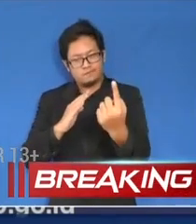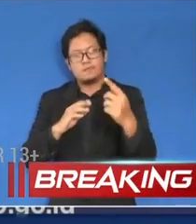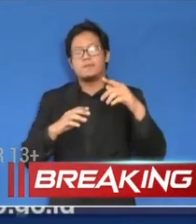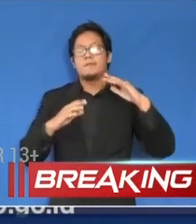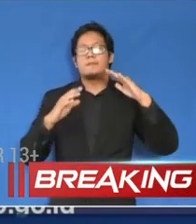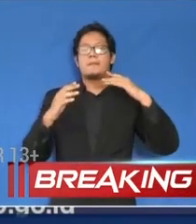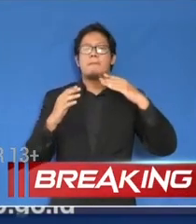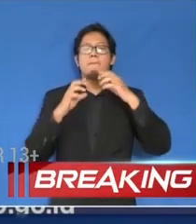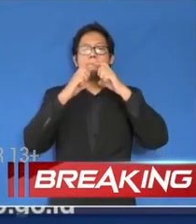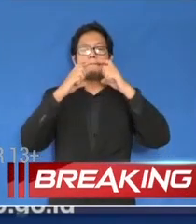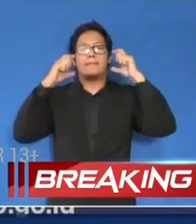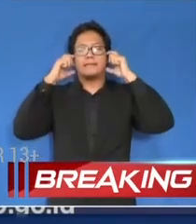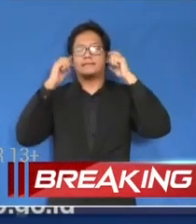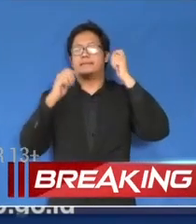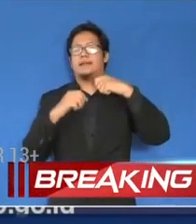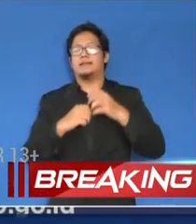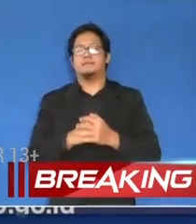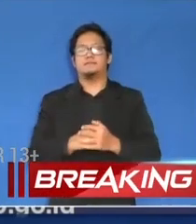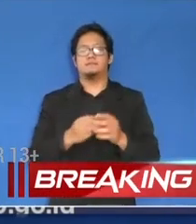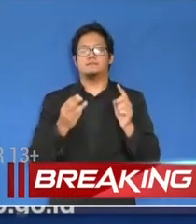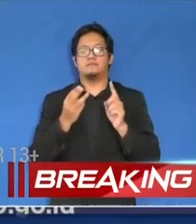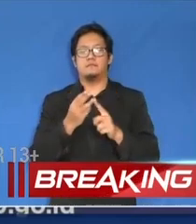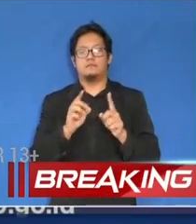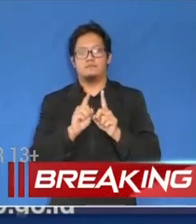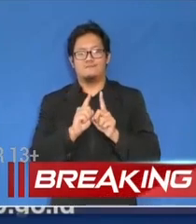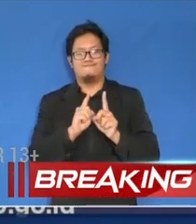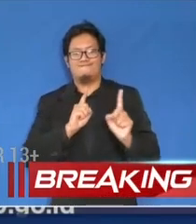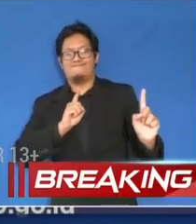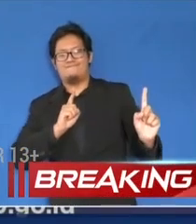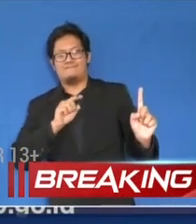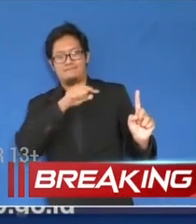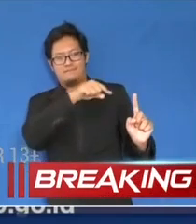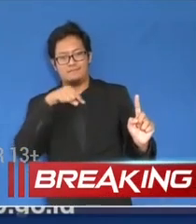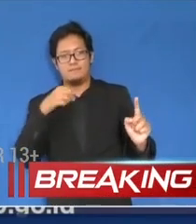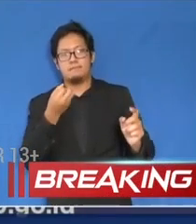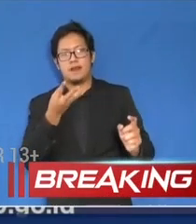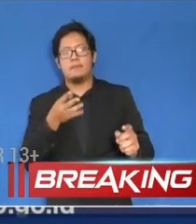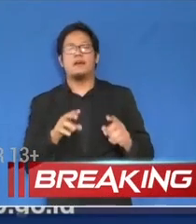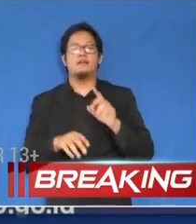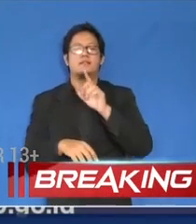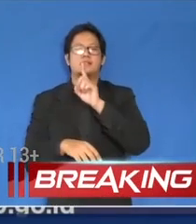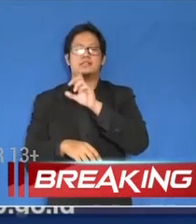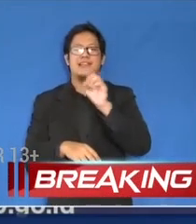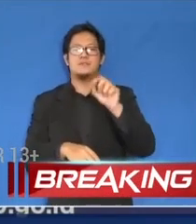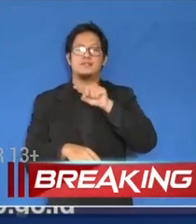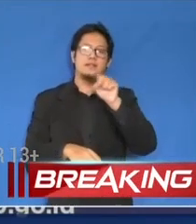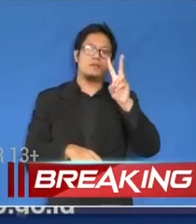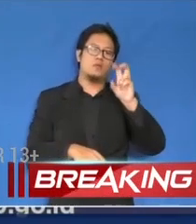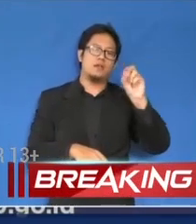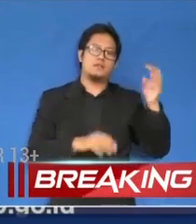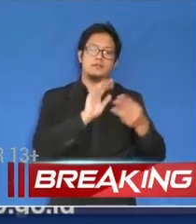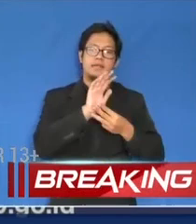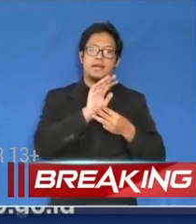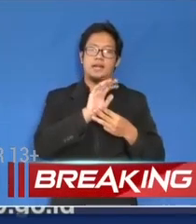lain datang. Yang ketiga, jarak aman 1 sampai 2 meter. Kalau terpaksa kita harus hadir dalam satu acara